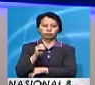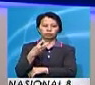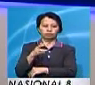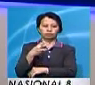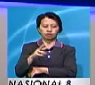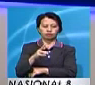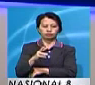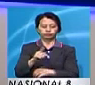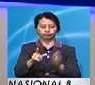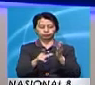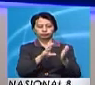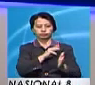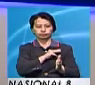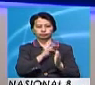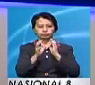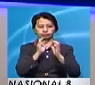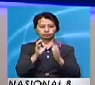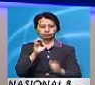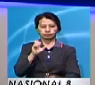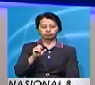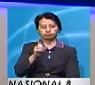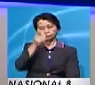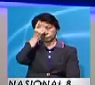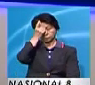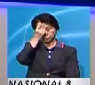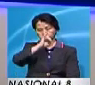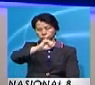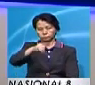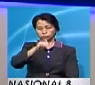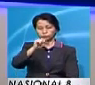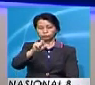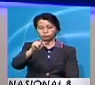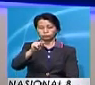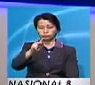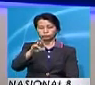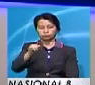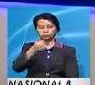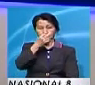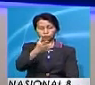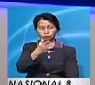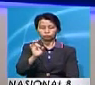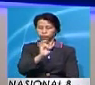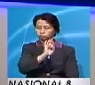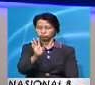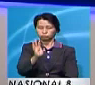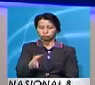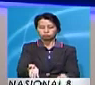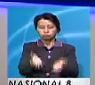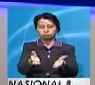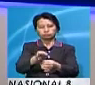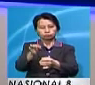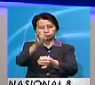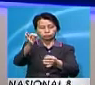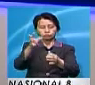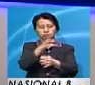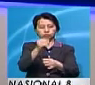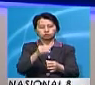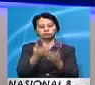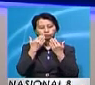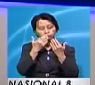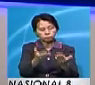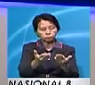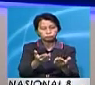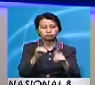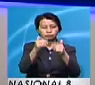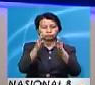timbalan menteri komunikasi dan multimedia dat jalani Johari memberitahua sebagai satu suntikan semangat di samping menghargai